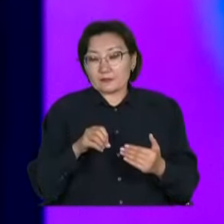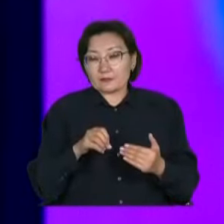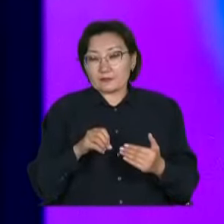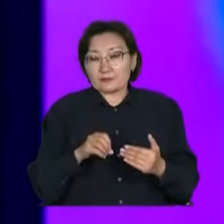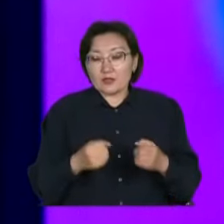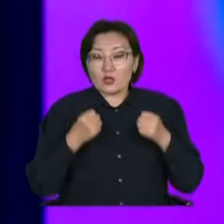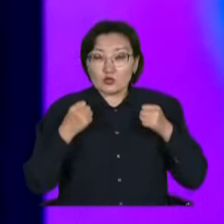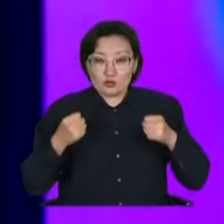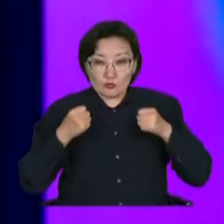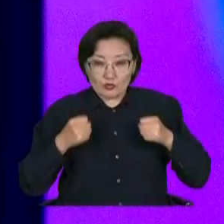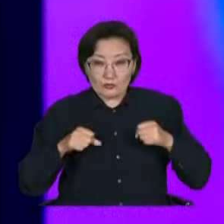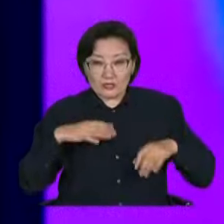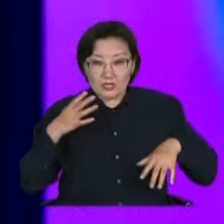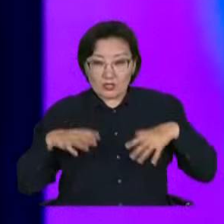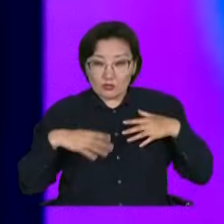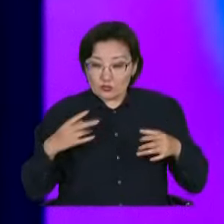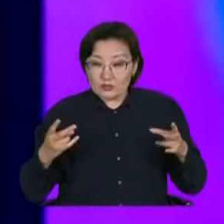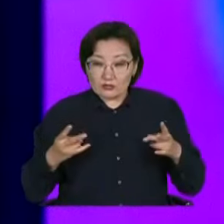спортпен айлансу керек,